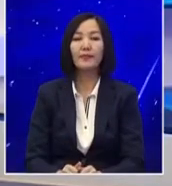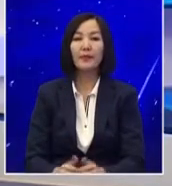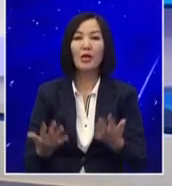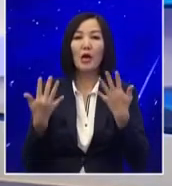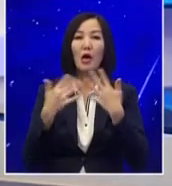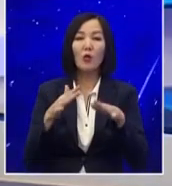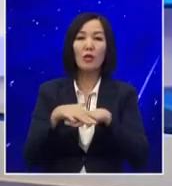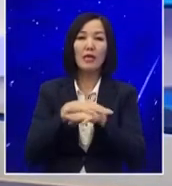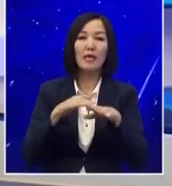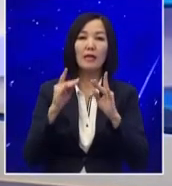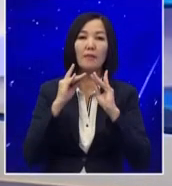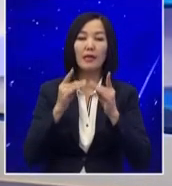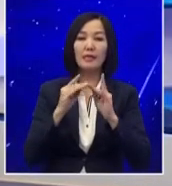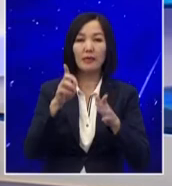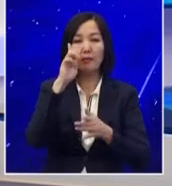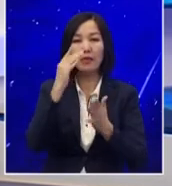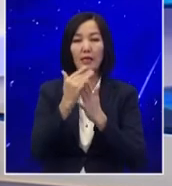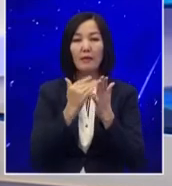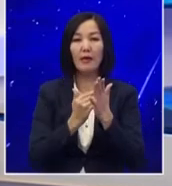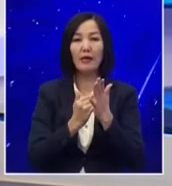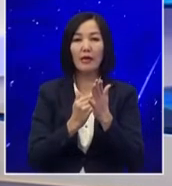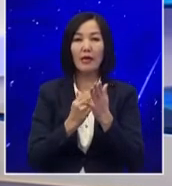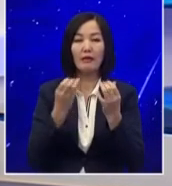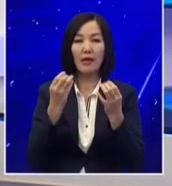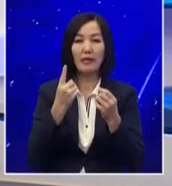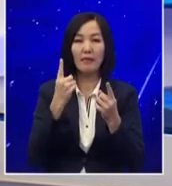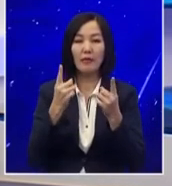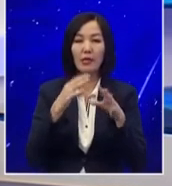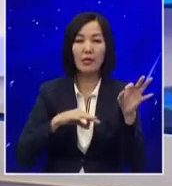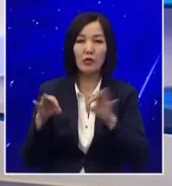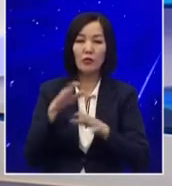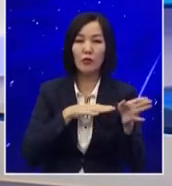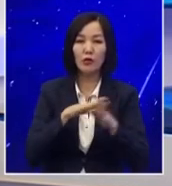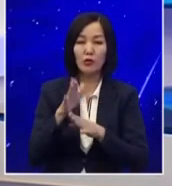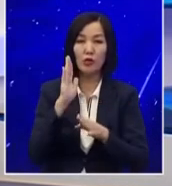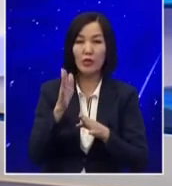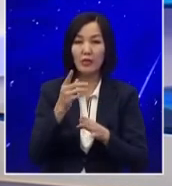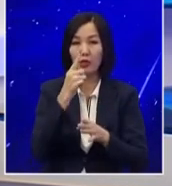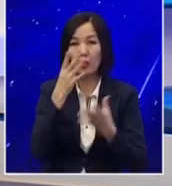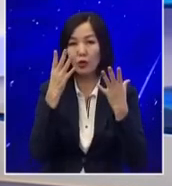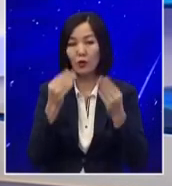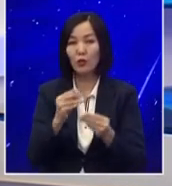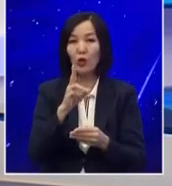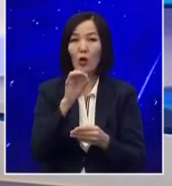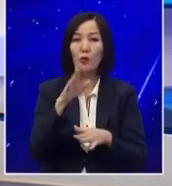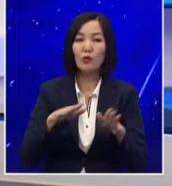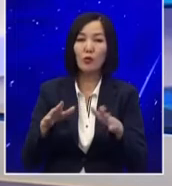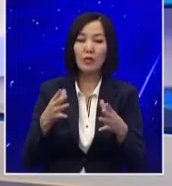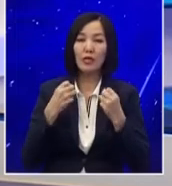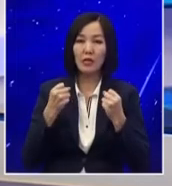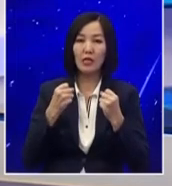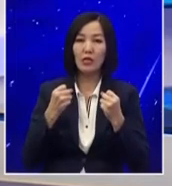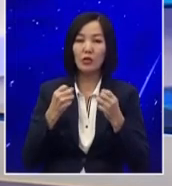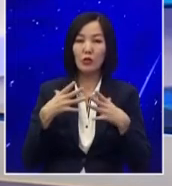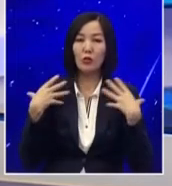Ауыл ел бесігі мемлекеттік бағдарламасы аясында өңірде тағы бір ірі жоба жүзеге аспақ. Жақын күндері Көксу ауданында дене шынықтыру сауықтыру